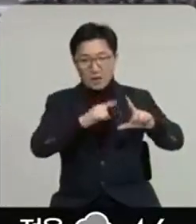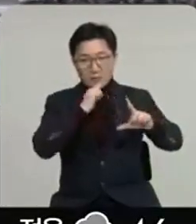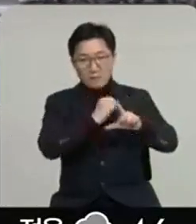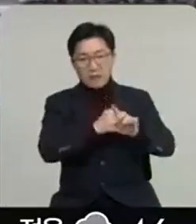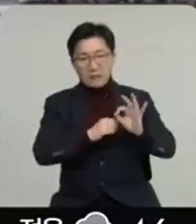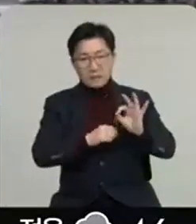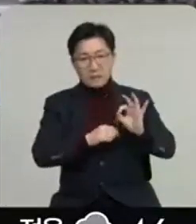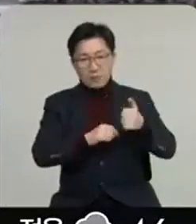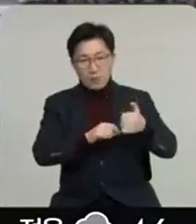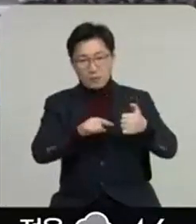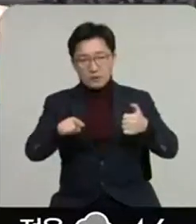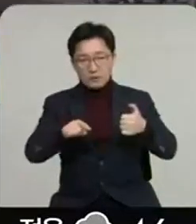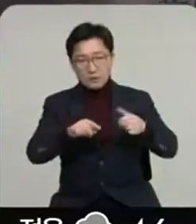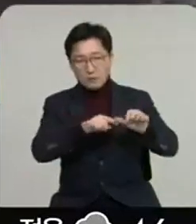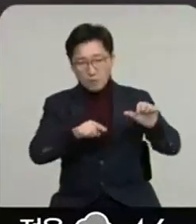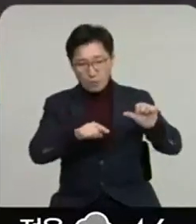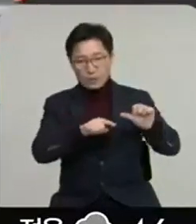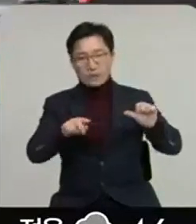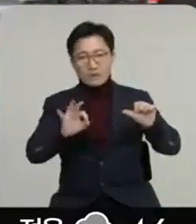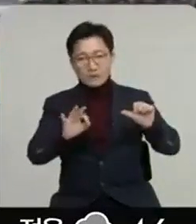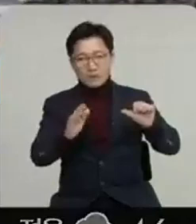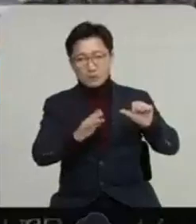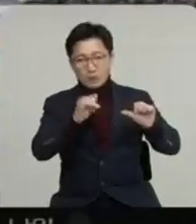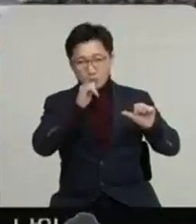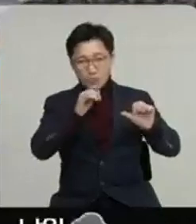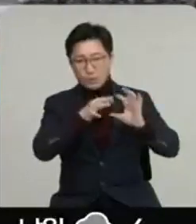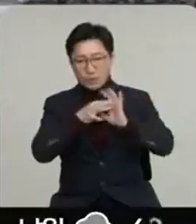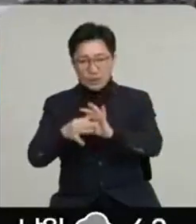많게는 15cm 넘게 쌓일